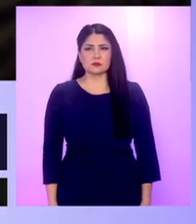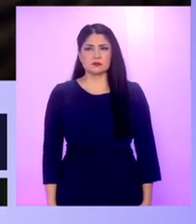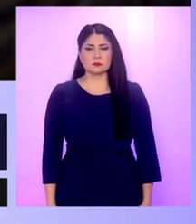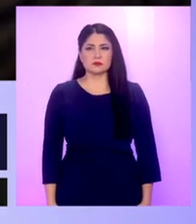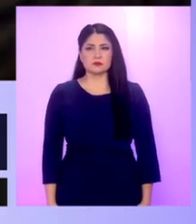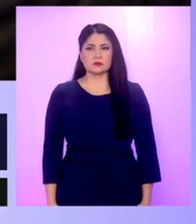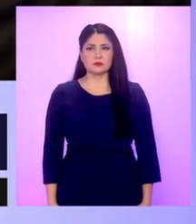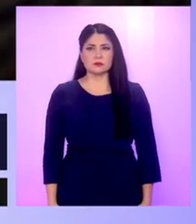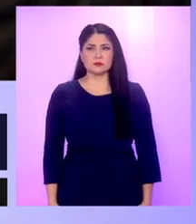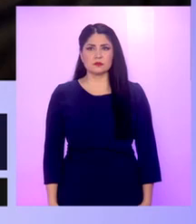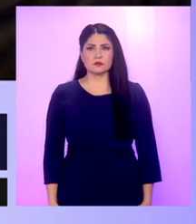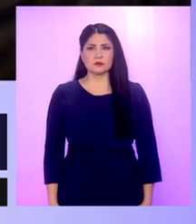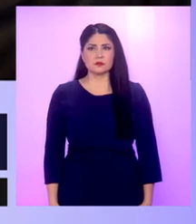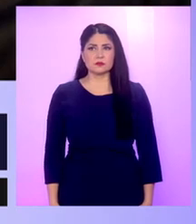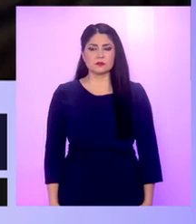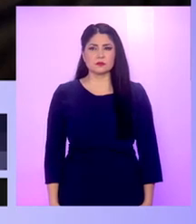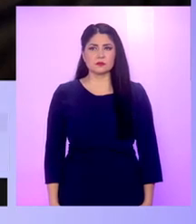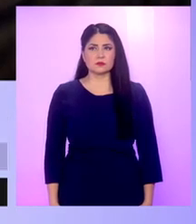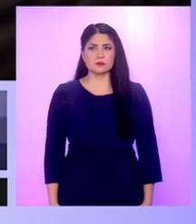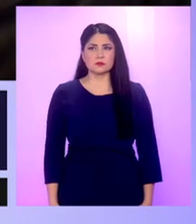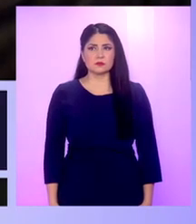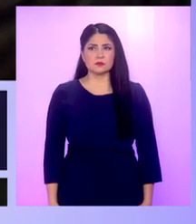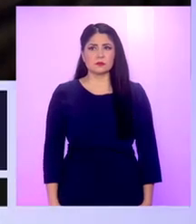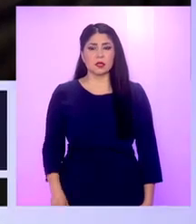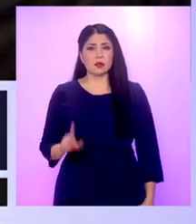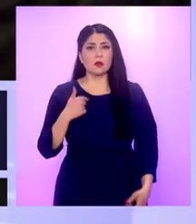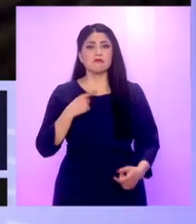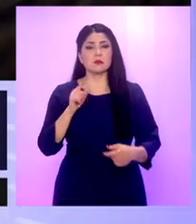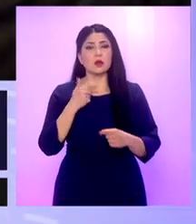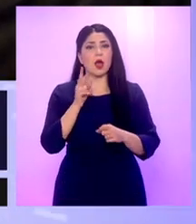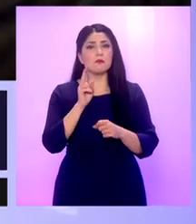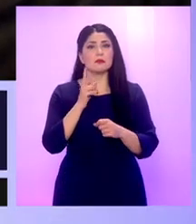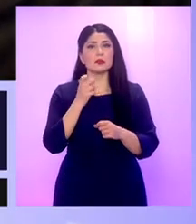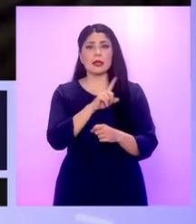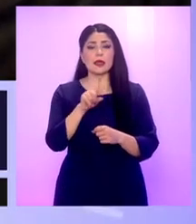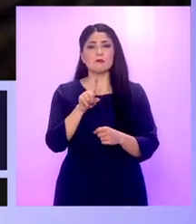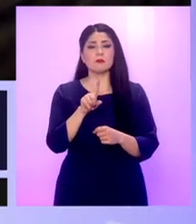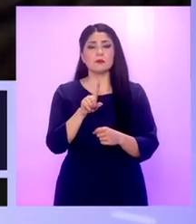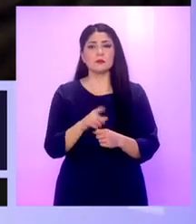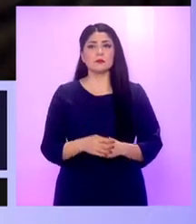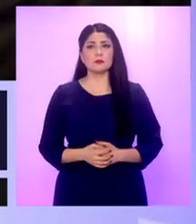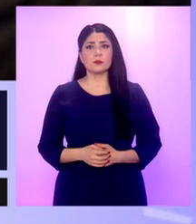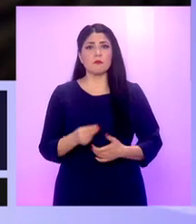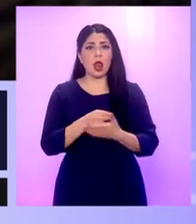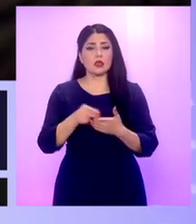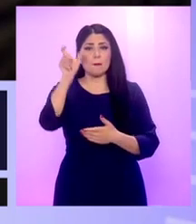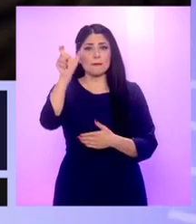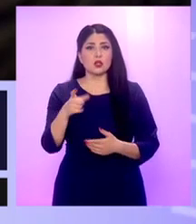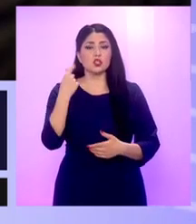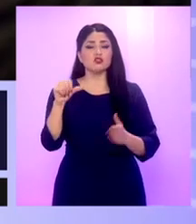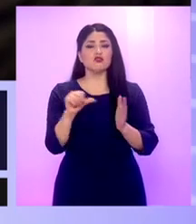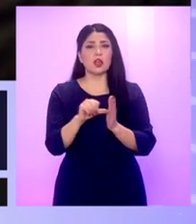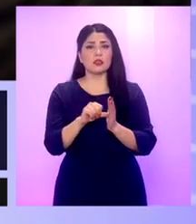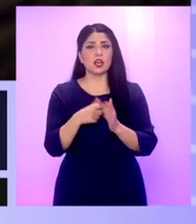plătești, iată, lipsă de preocupare pentru chestiuni fundamentale, neplata personalului din